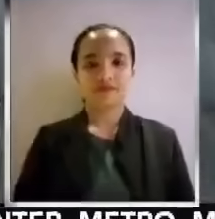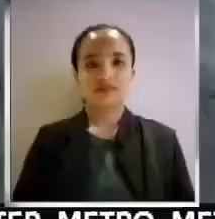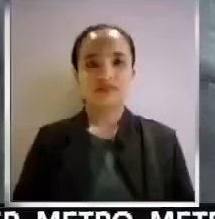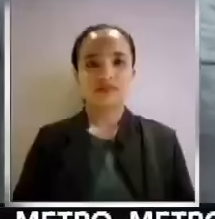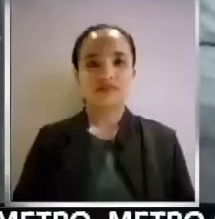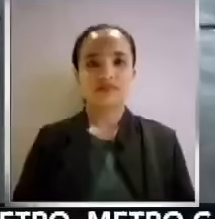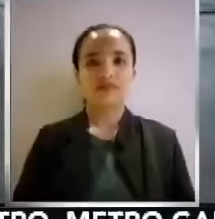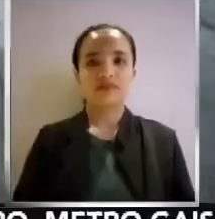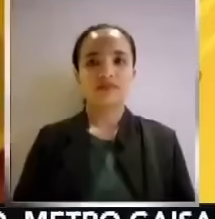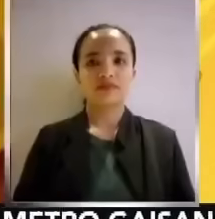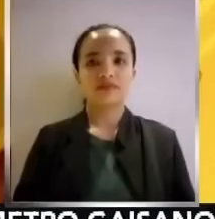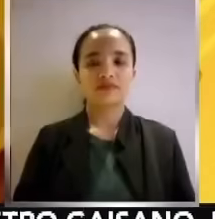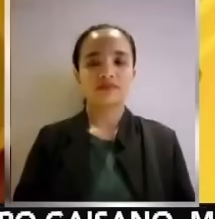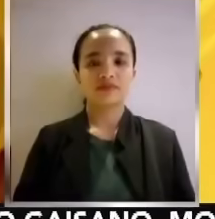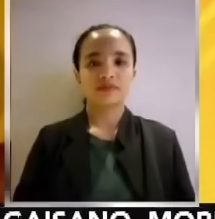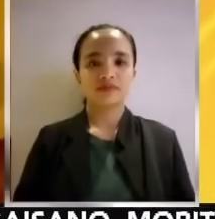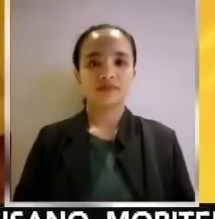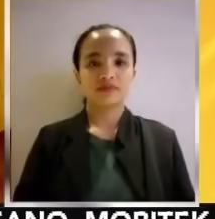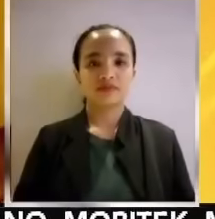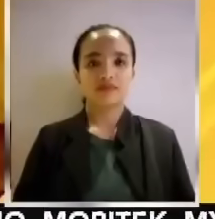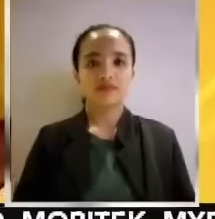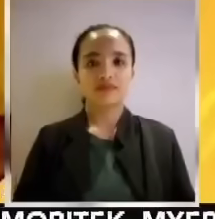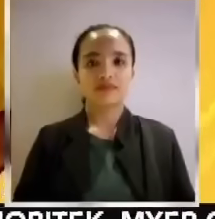24 oras.